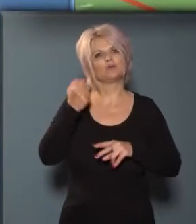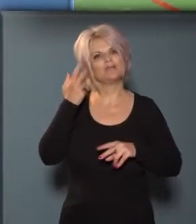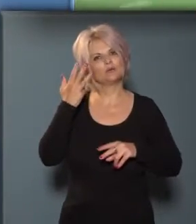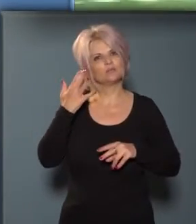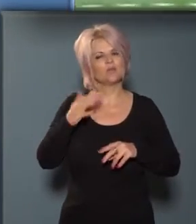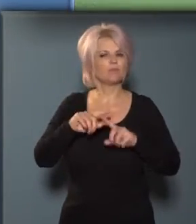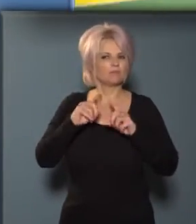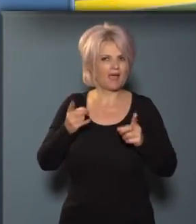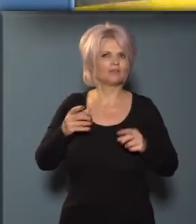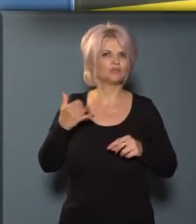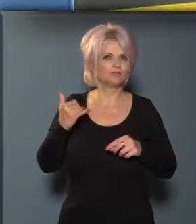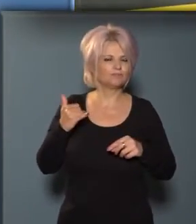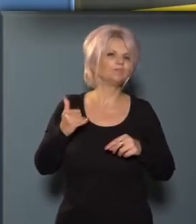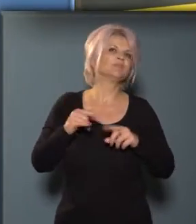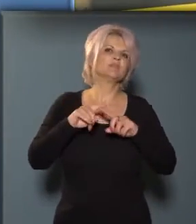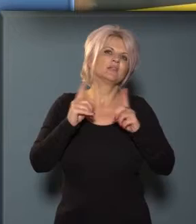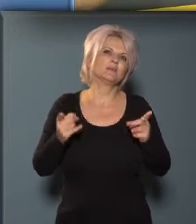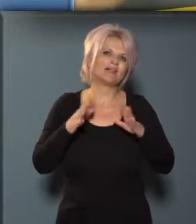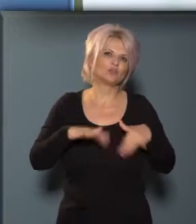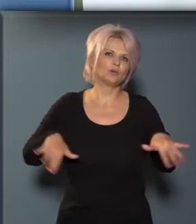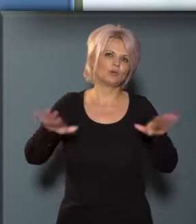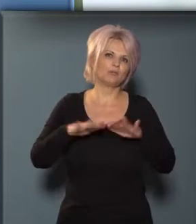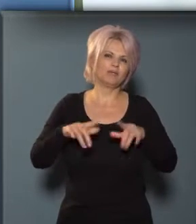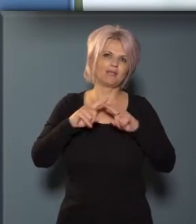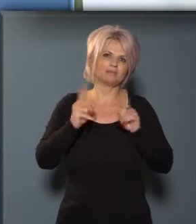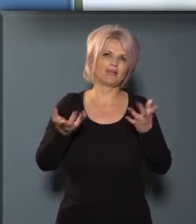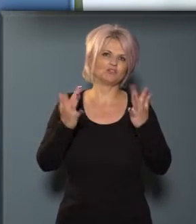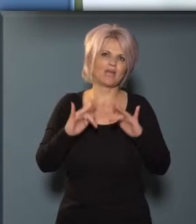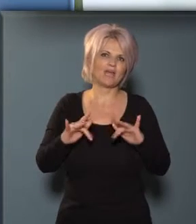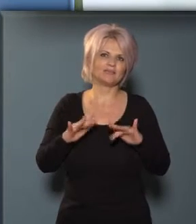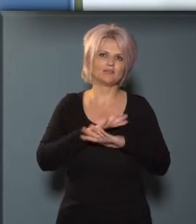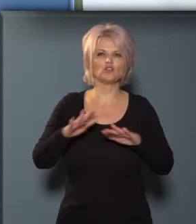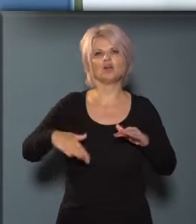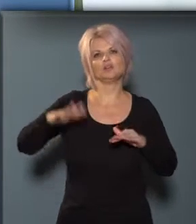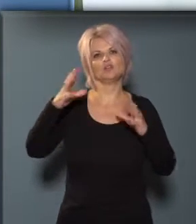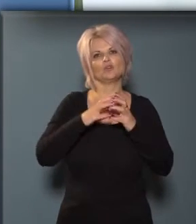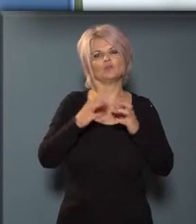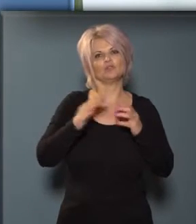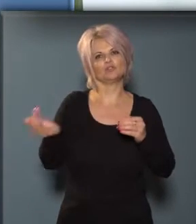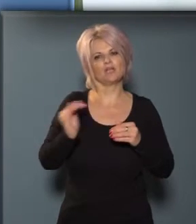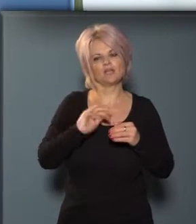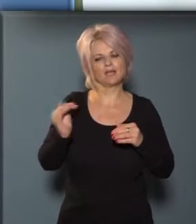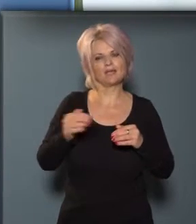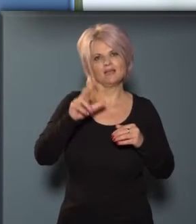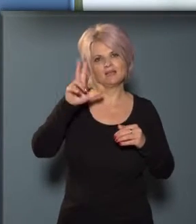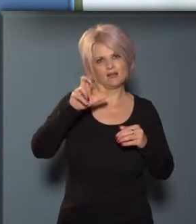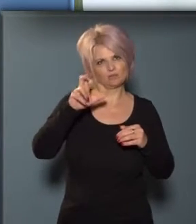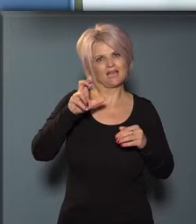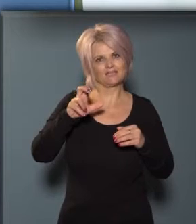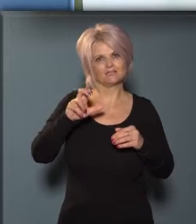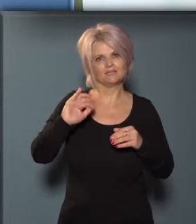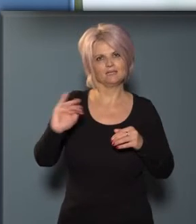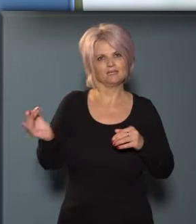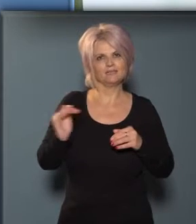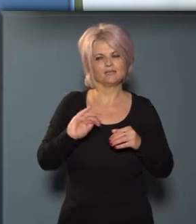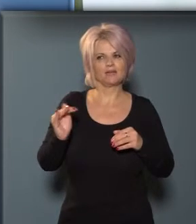Hát mások, így van, mert hiszen mások a körülmények, más a helyszín, csak nagy csoportos gyerekek vannak, 20-300-an, tehát nem az van, hogy